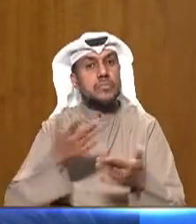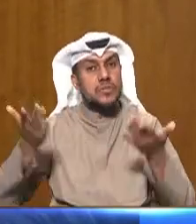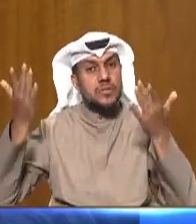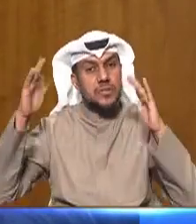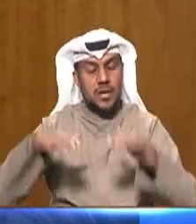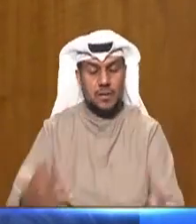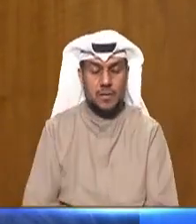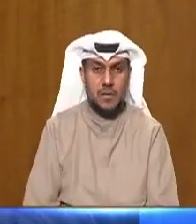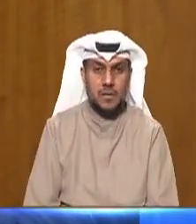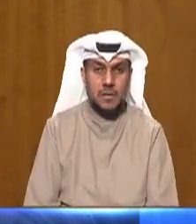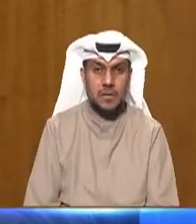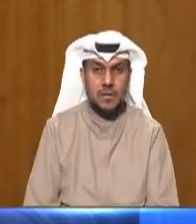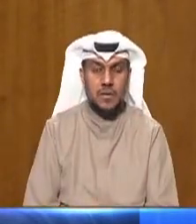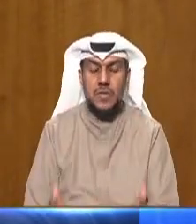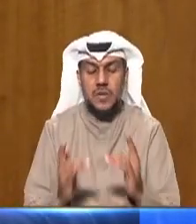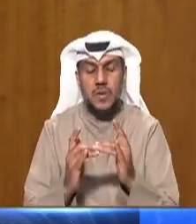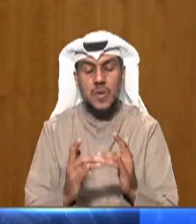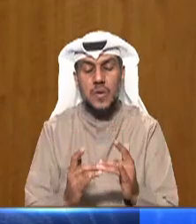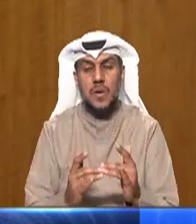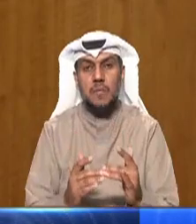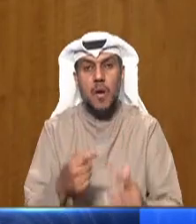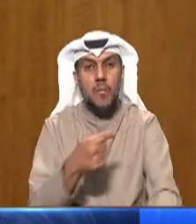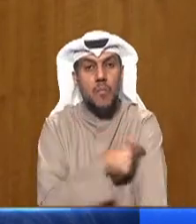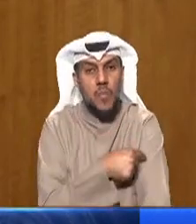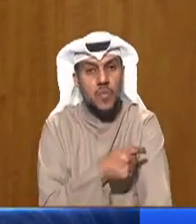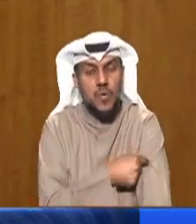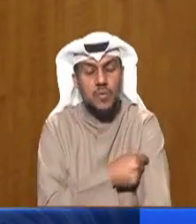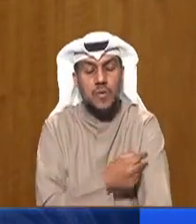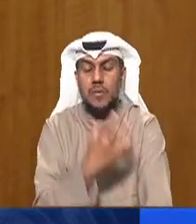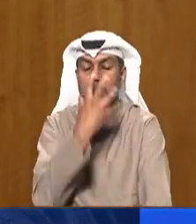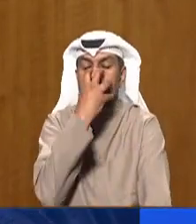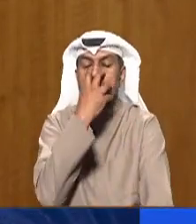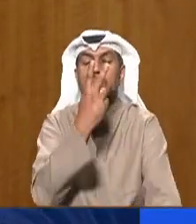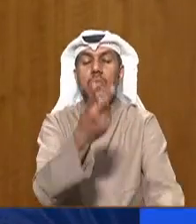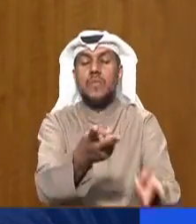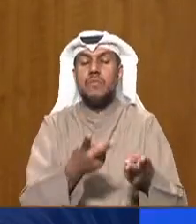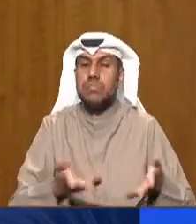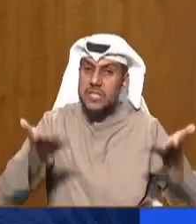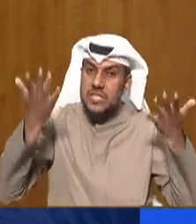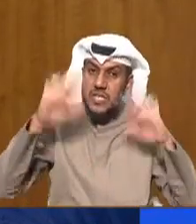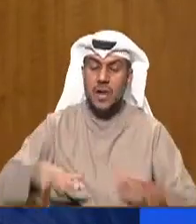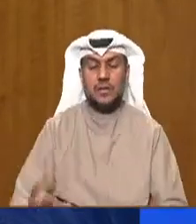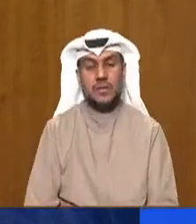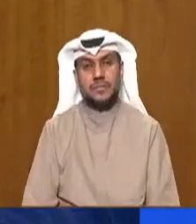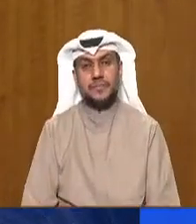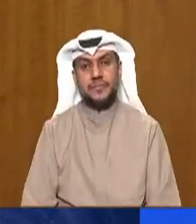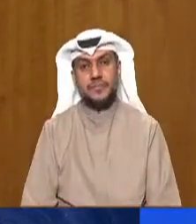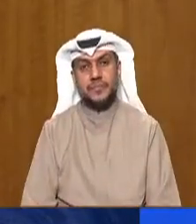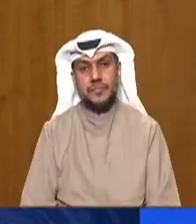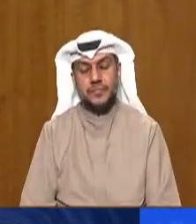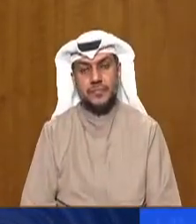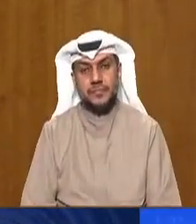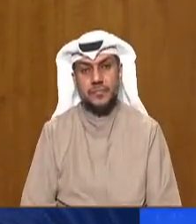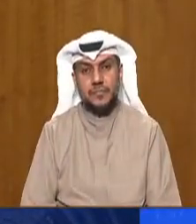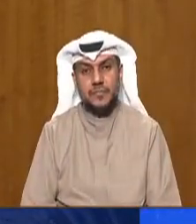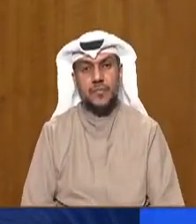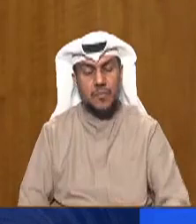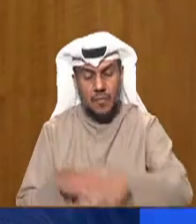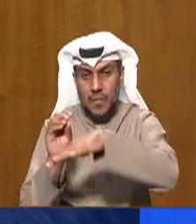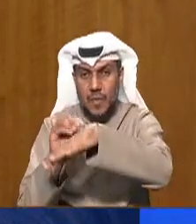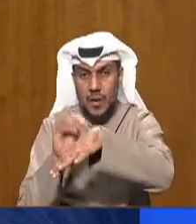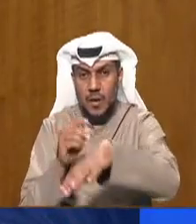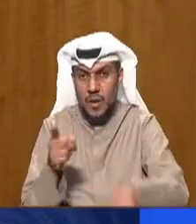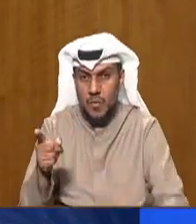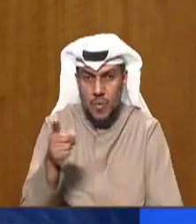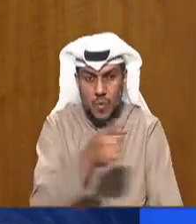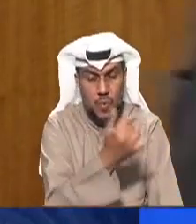زيادة في إشغال الأسرة في العناية المركزة. كل هذا تطلب اليوم